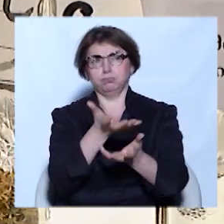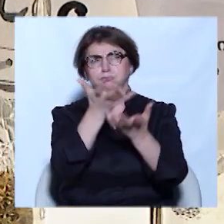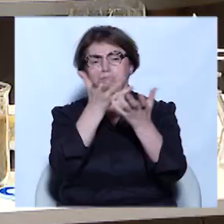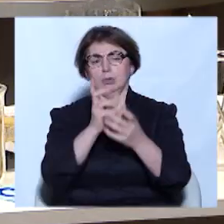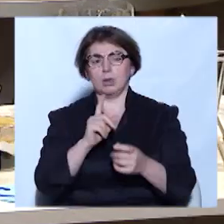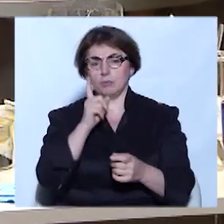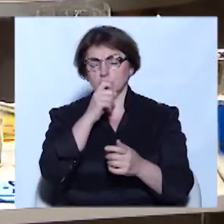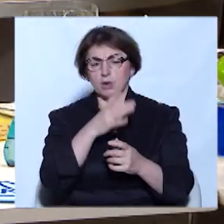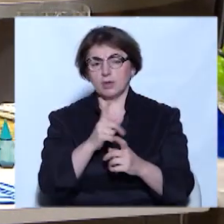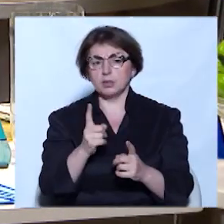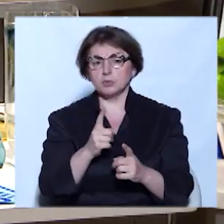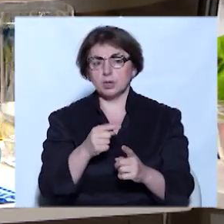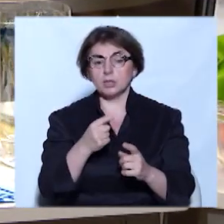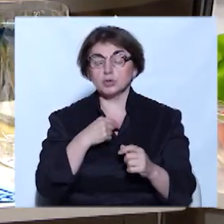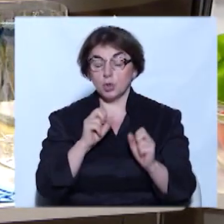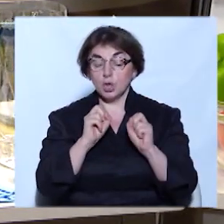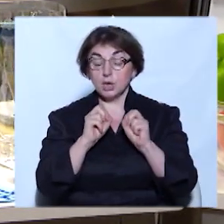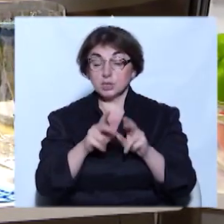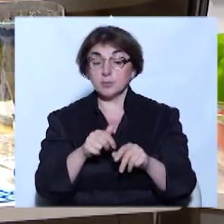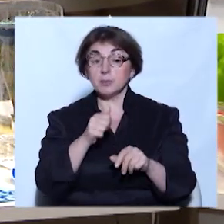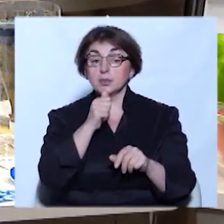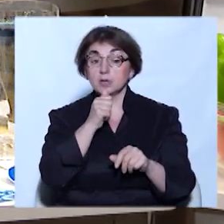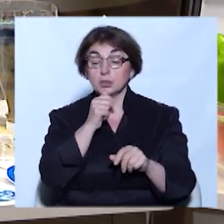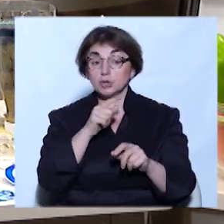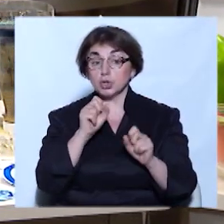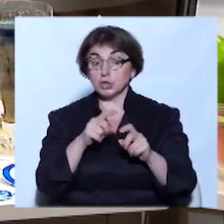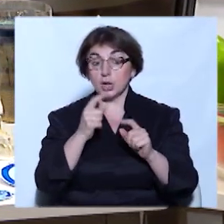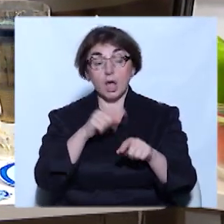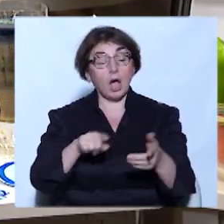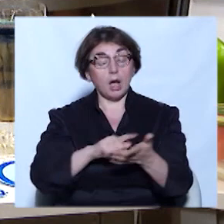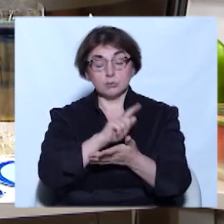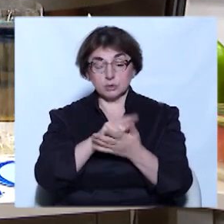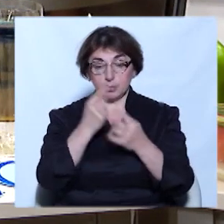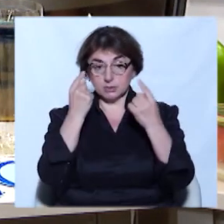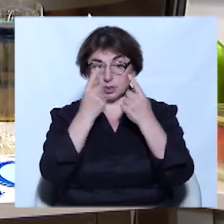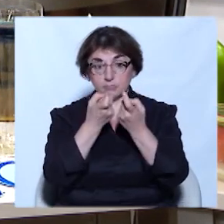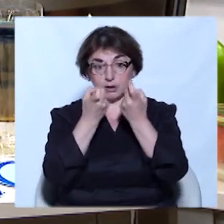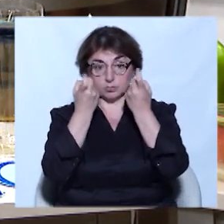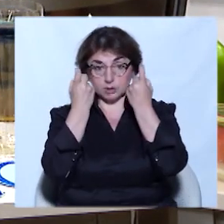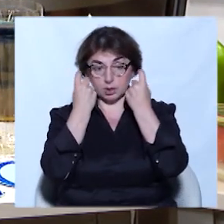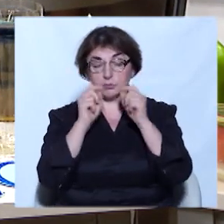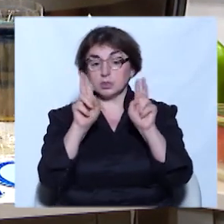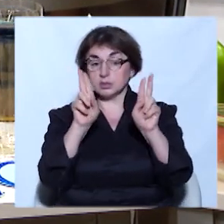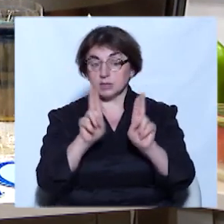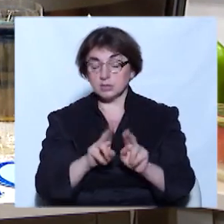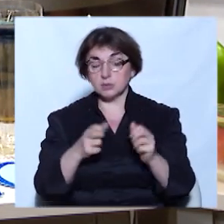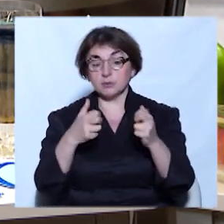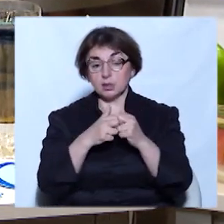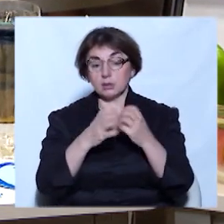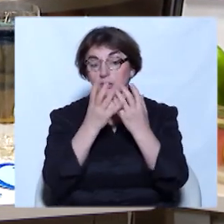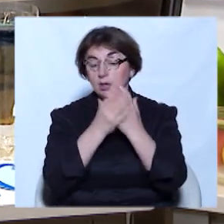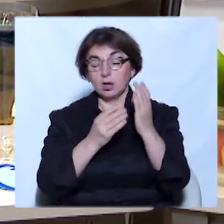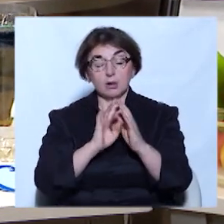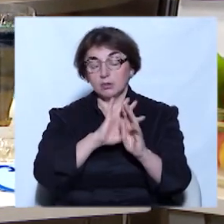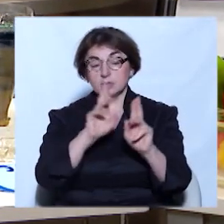რომ ექსპერიმენტი ჩავატაროთ, აუცილებელია, რომ დავიცვათ ყველა წესები, ხელთათმანი, სათვალე.